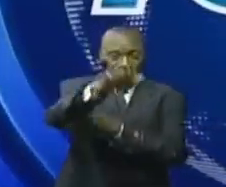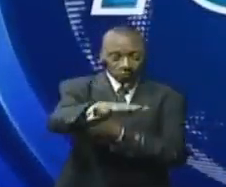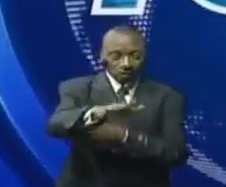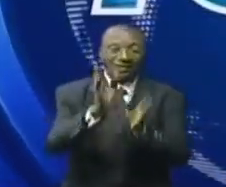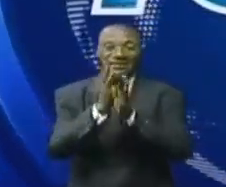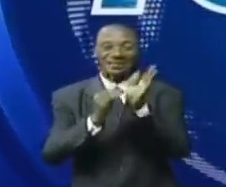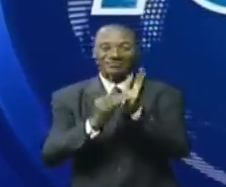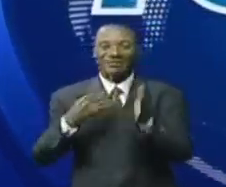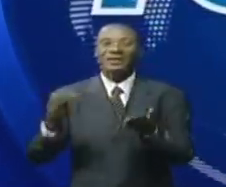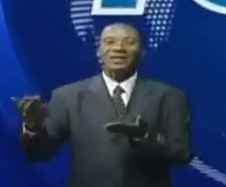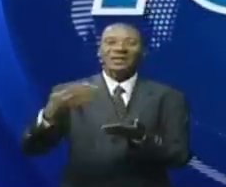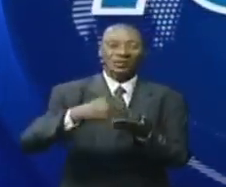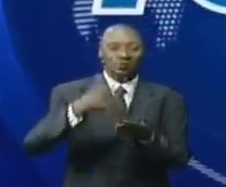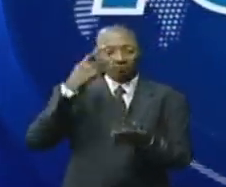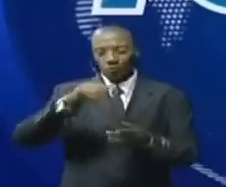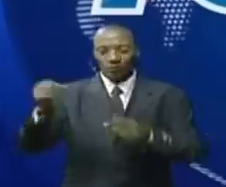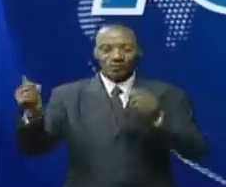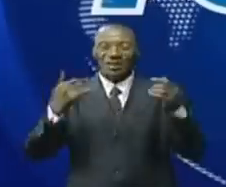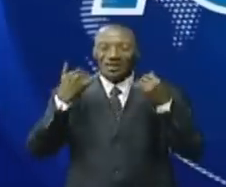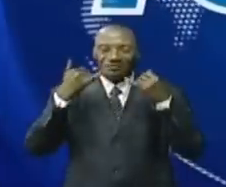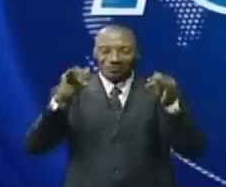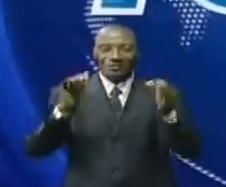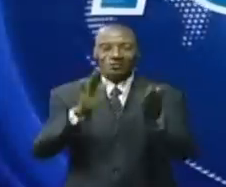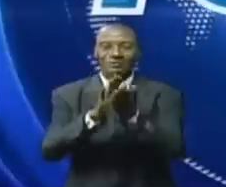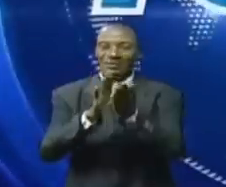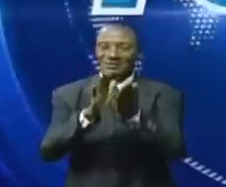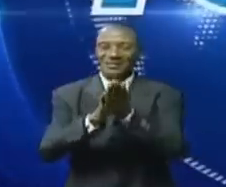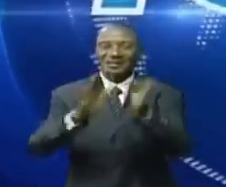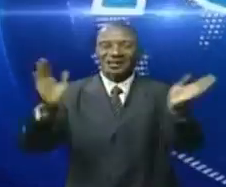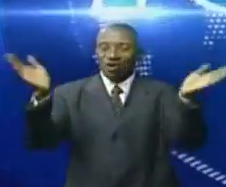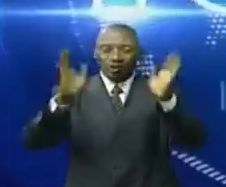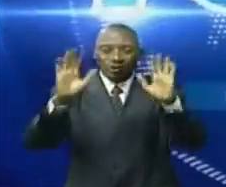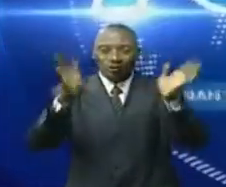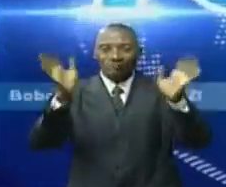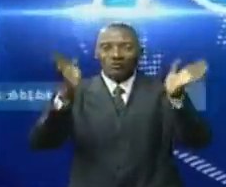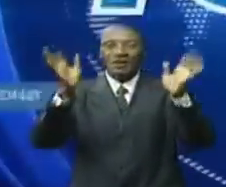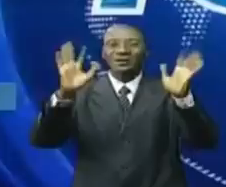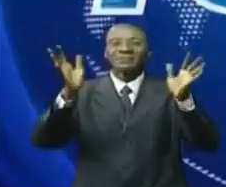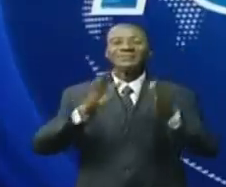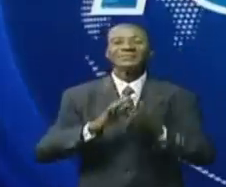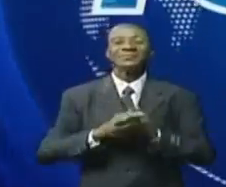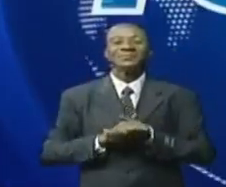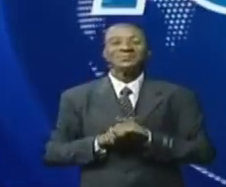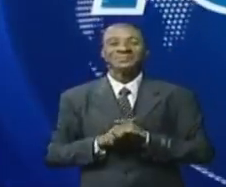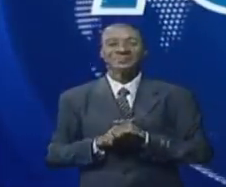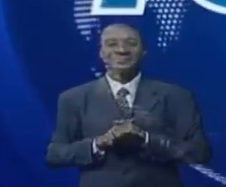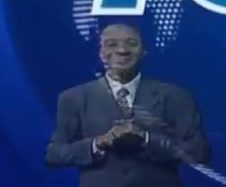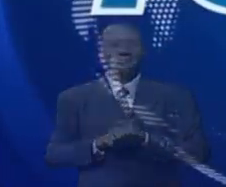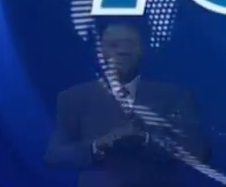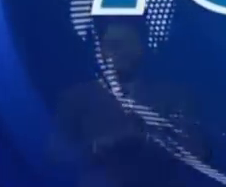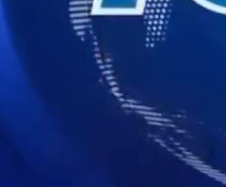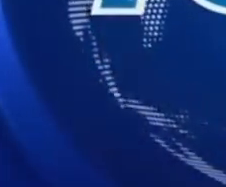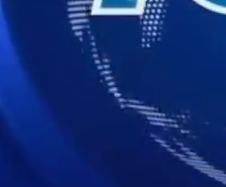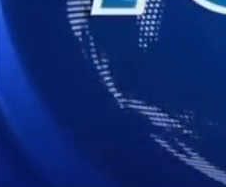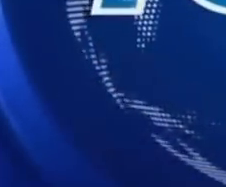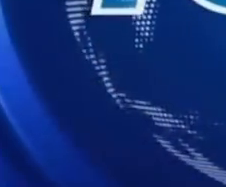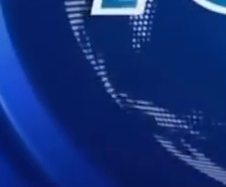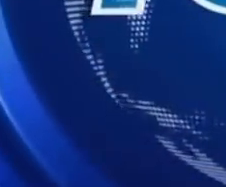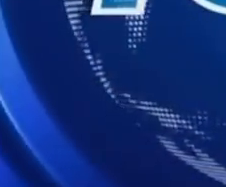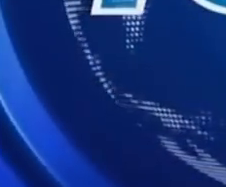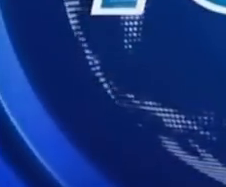nationale congolaise. Merci de l'avoir suivi. Restez toujours en position d'écoute, accompagné des programmes de la RTNC. Bon après-midi à tous.